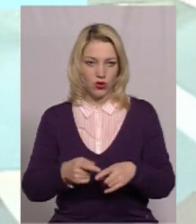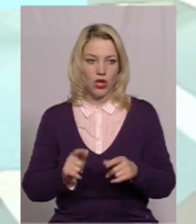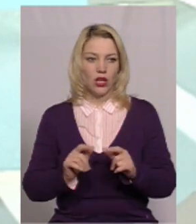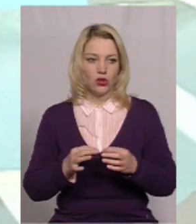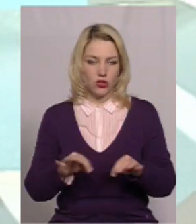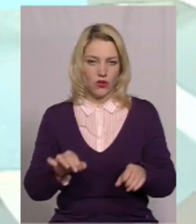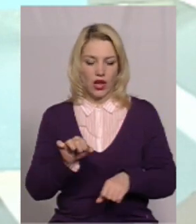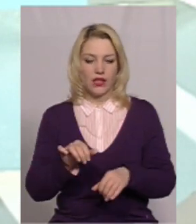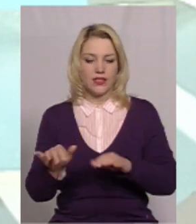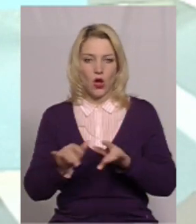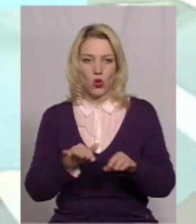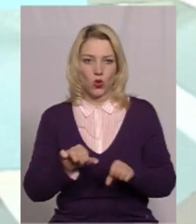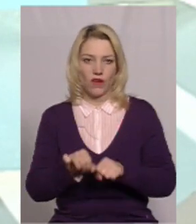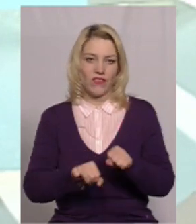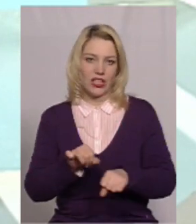рух велосипедистів.